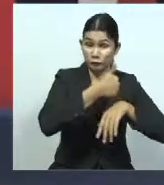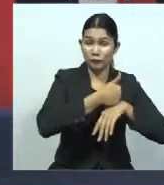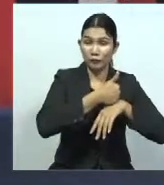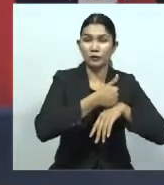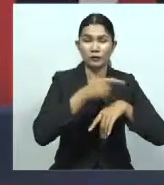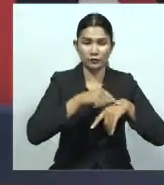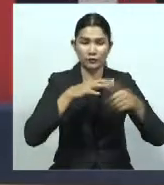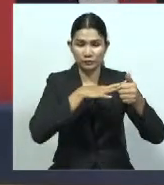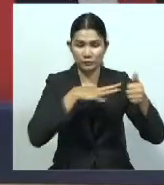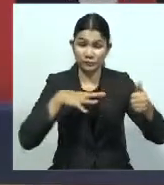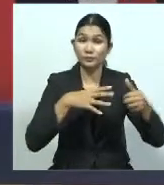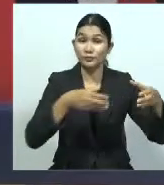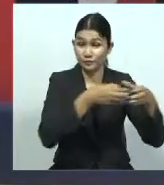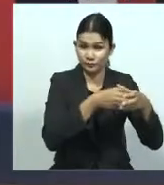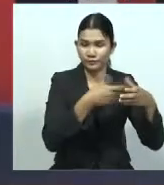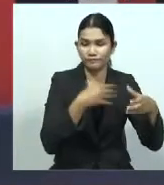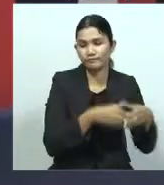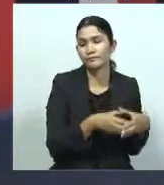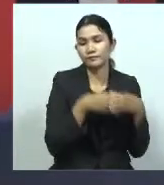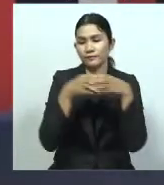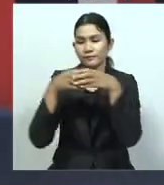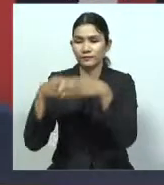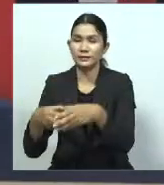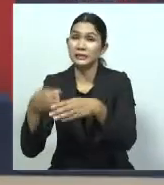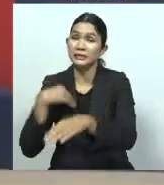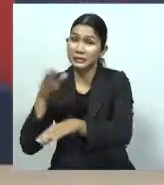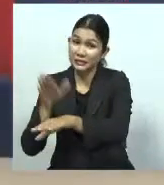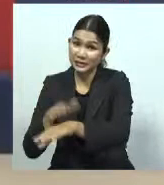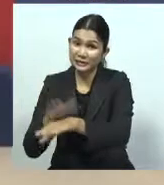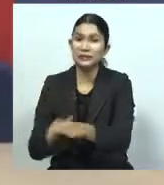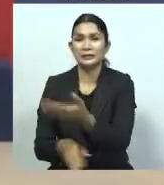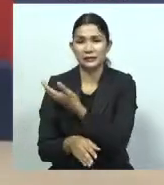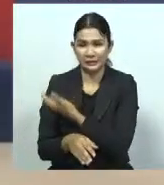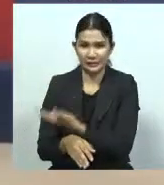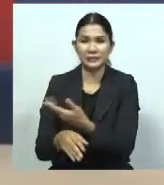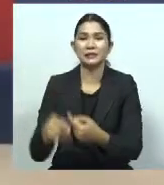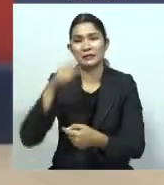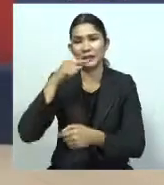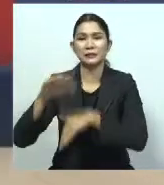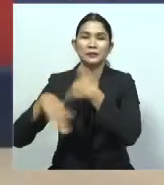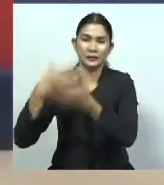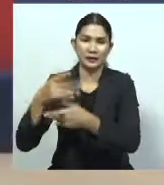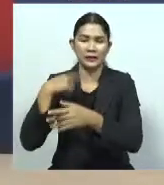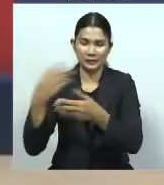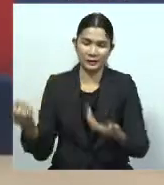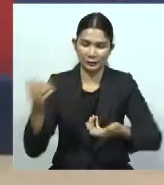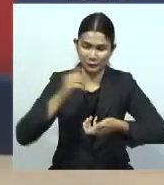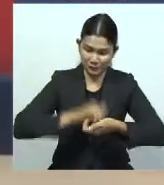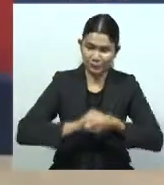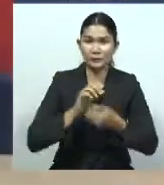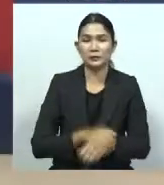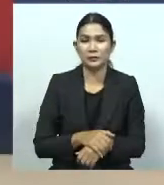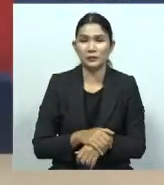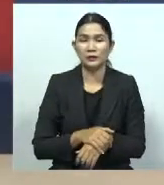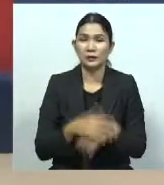าพักและแกนนำพักพลังประชารัฐจะเดินทางมาส่งเทียบเชิญพักชาติไทยพัฒนาเข้าร่วมรัฐบาลอย่างเป็นทางการ